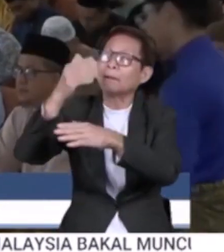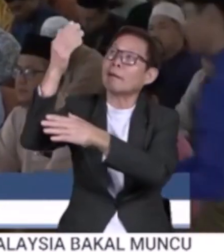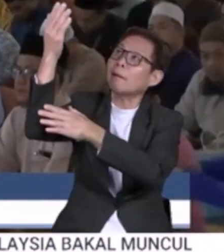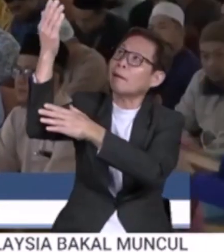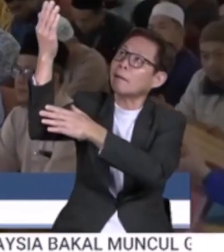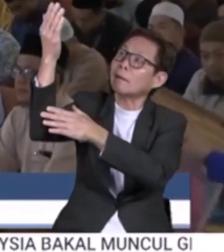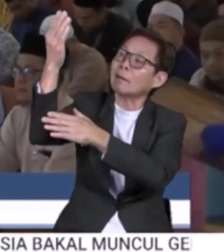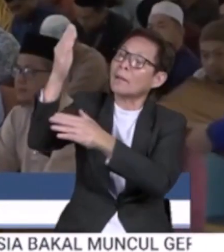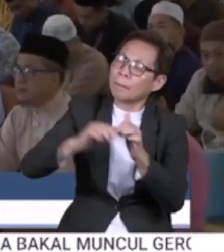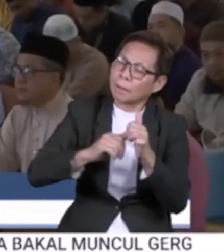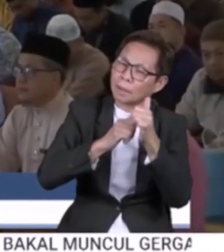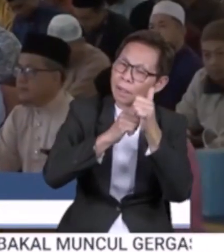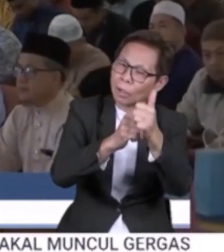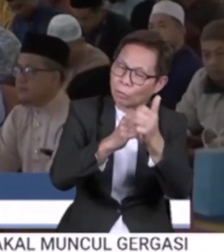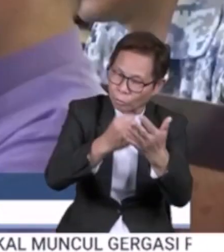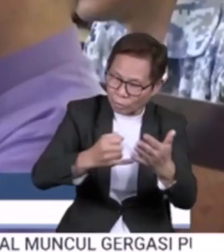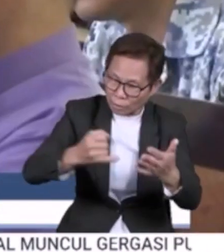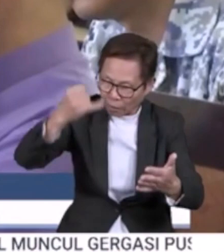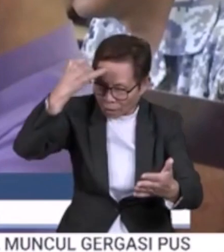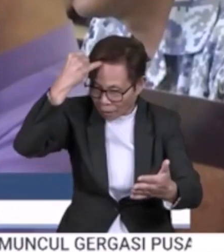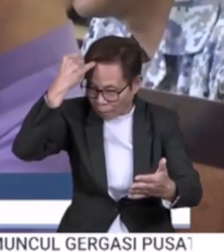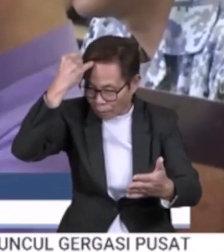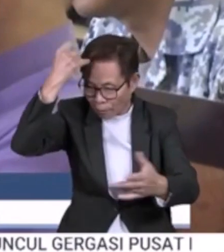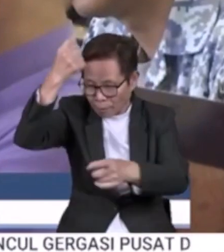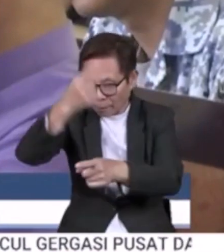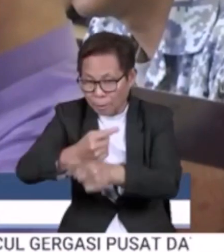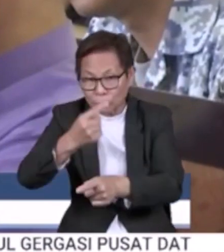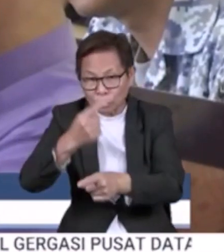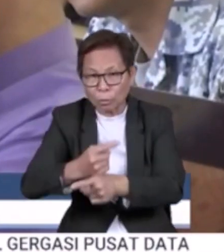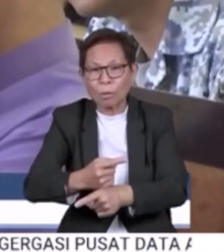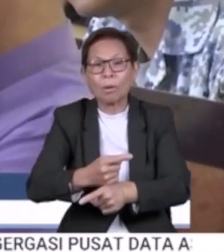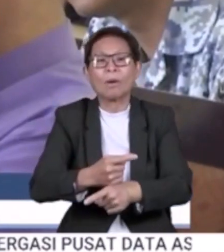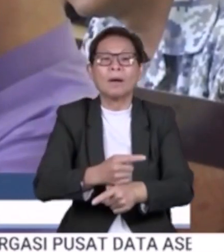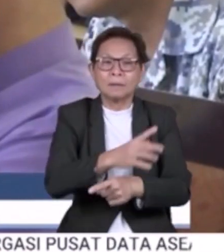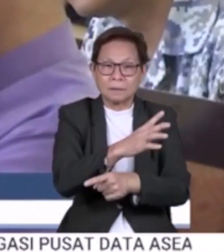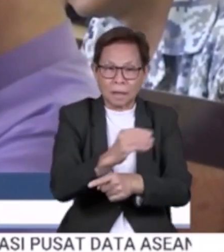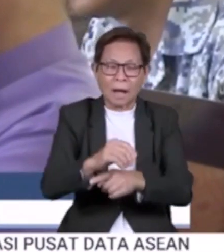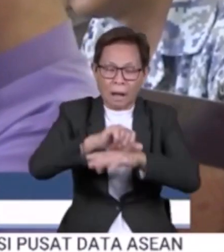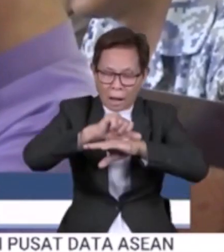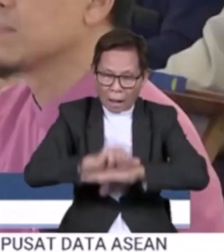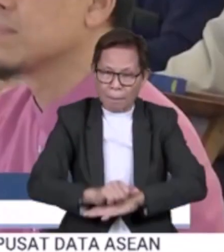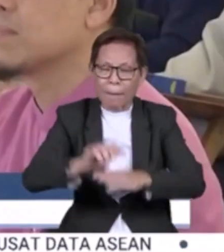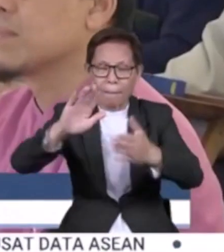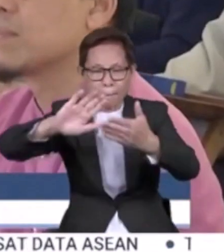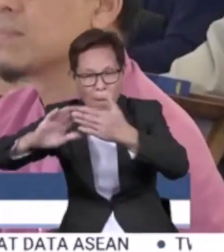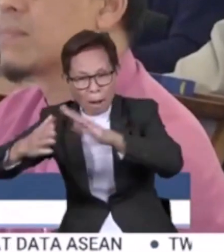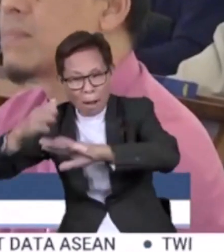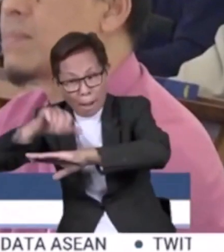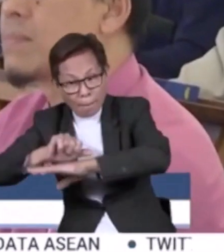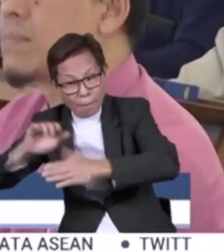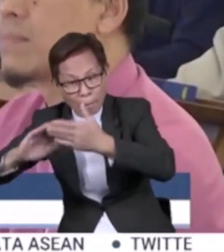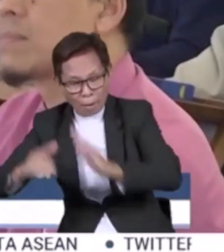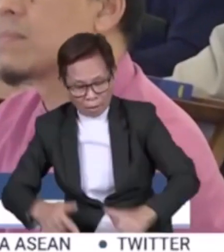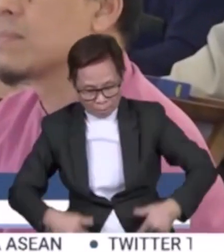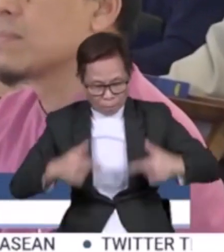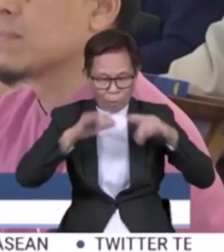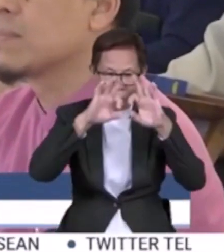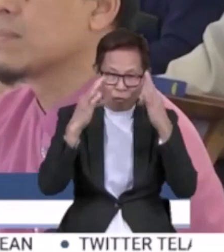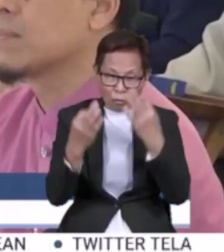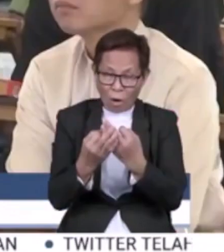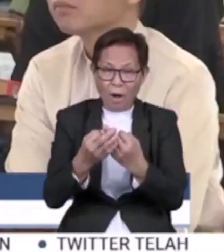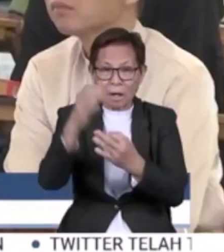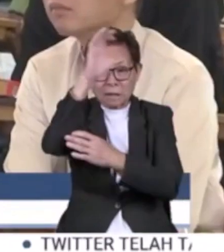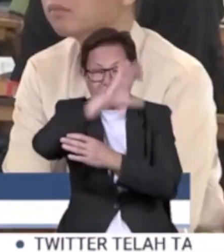yang berlandaskan kepada ilmu pengetahuan yang betul pada masa sama katanya amalan bermasyarakat kehidupan berkeluarga dan